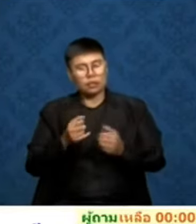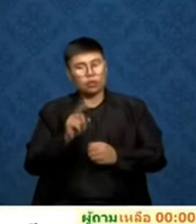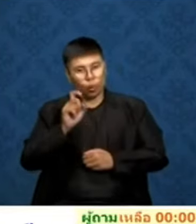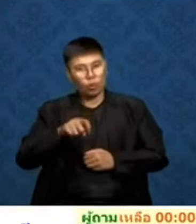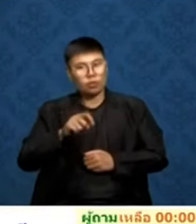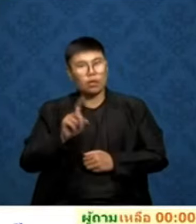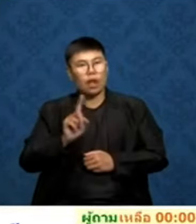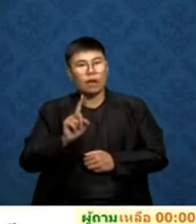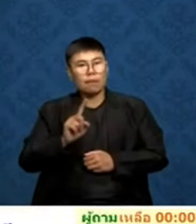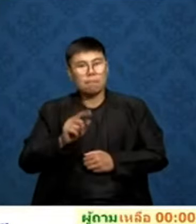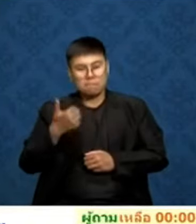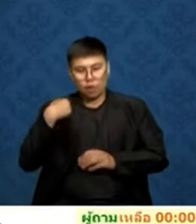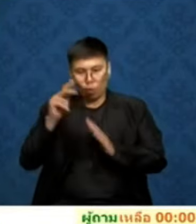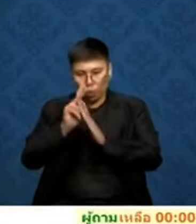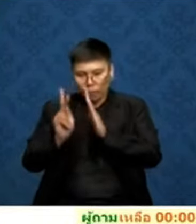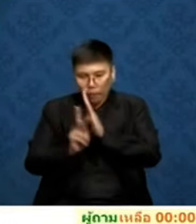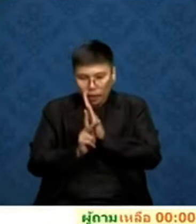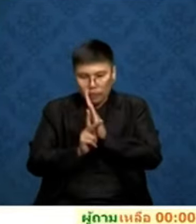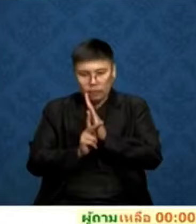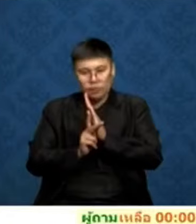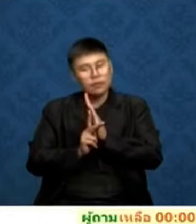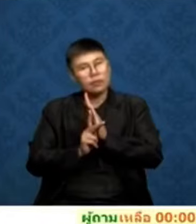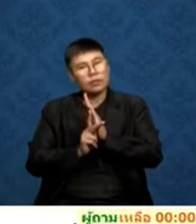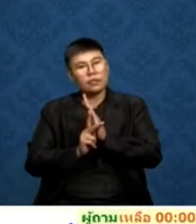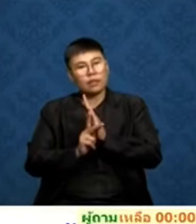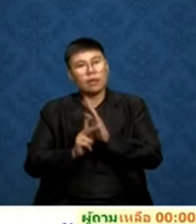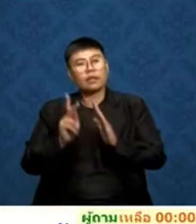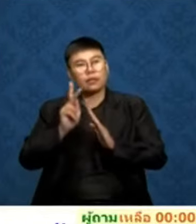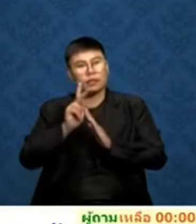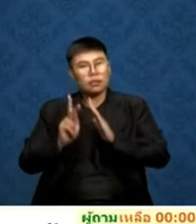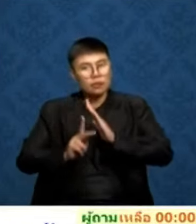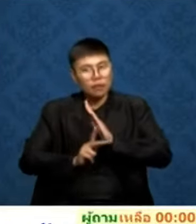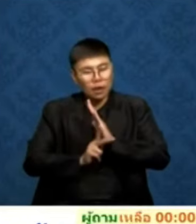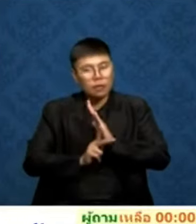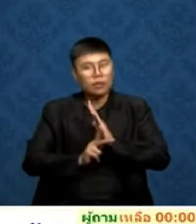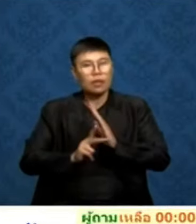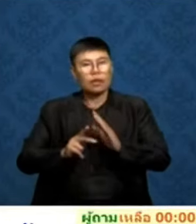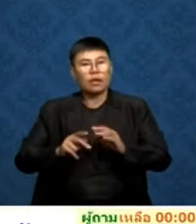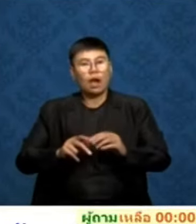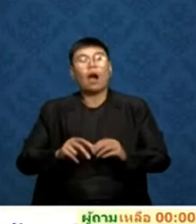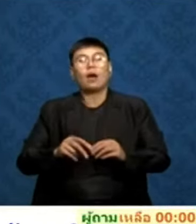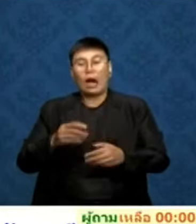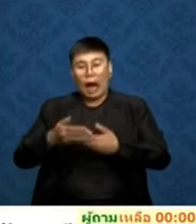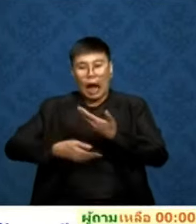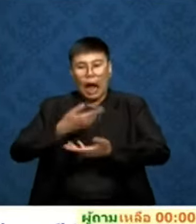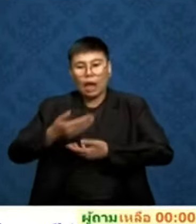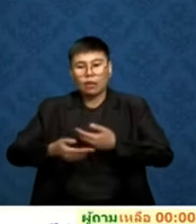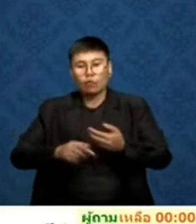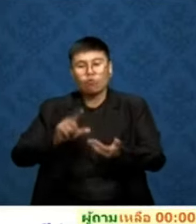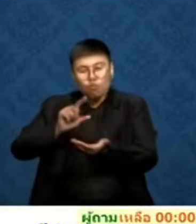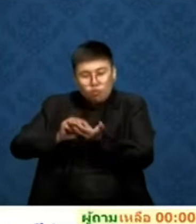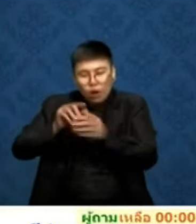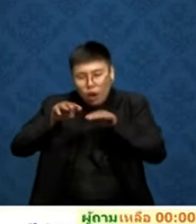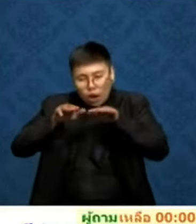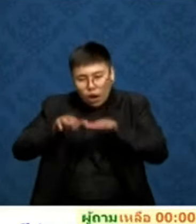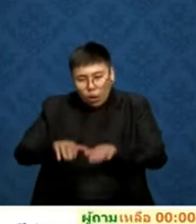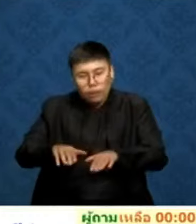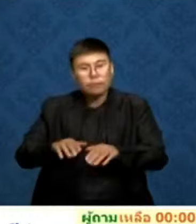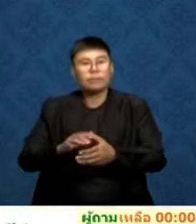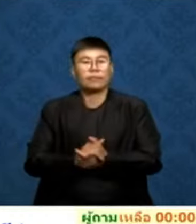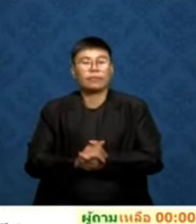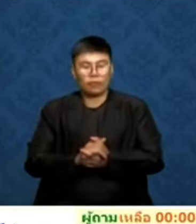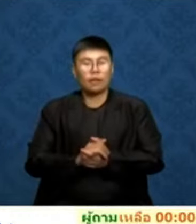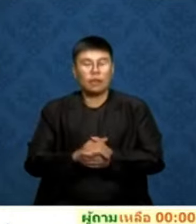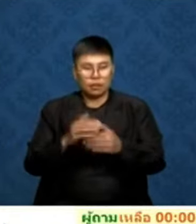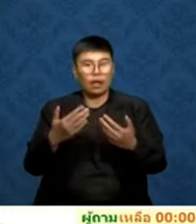ใช้กฎหมายเขาเรียกว่าดัมปิ้งนะครับก็คือลดราคานะครับเพราะฉะนั้นไอ้สิ่งต่างๆเหล่านี้ก็คือเป็นสิ่ง